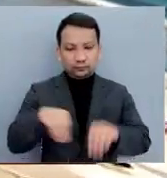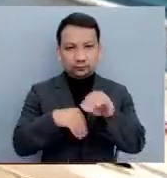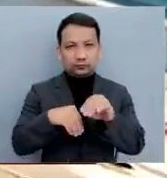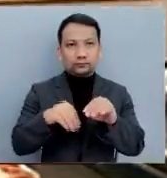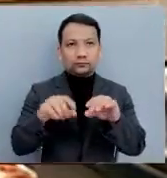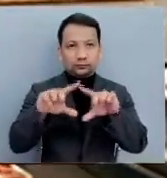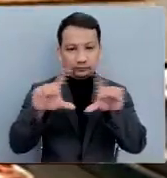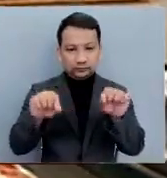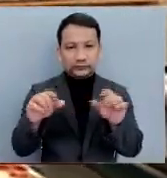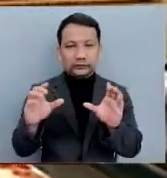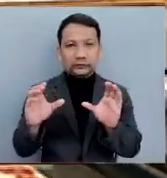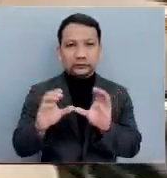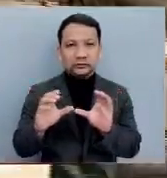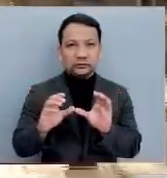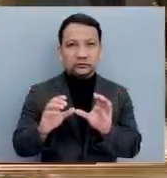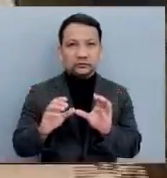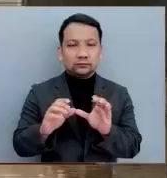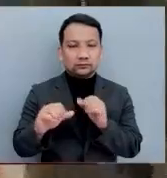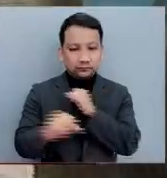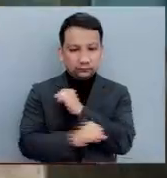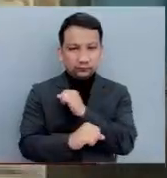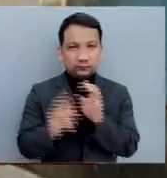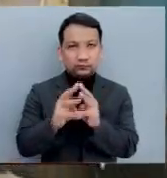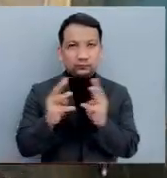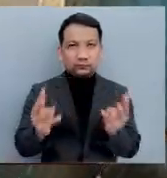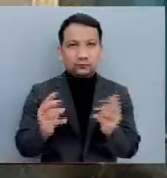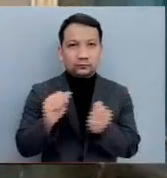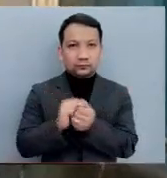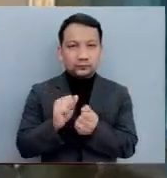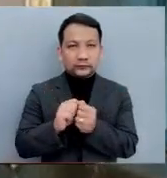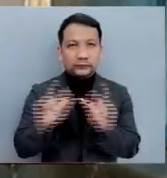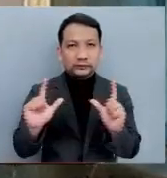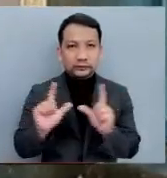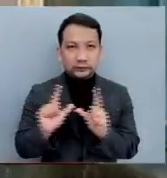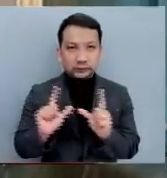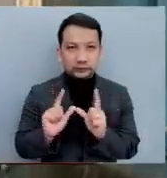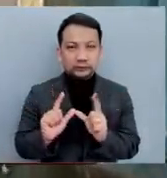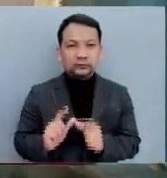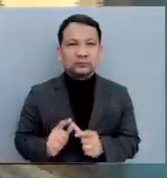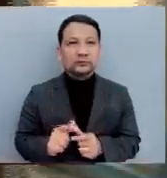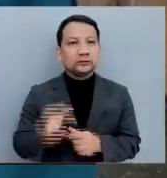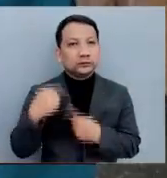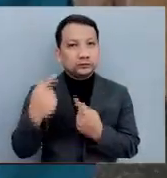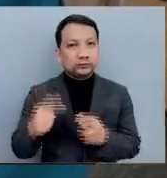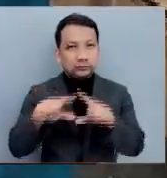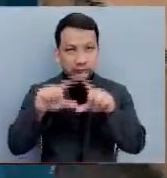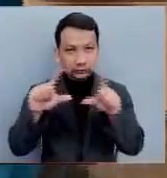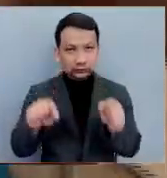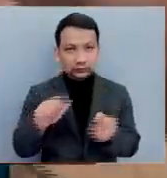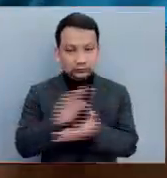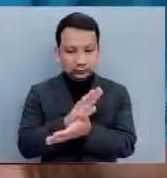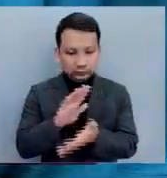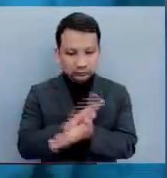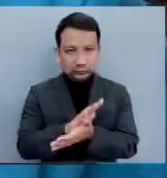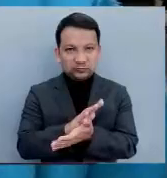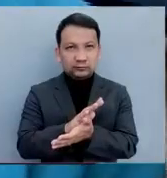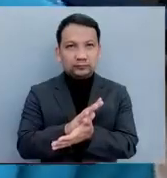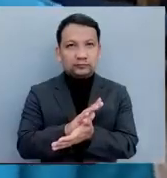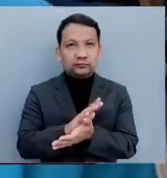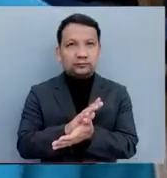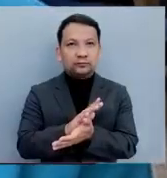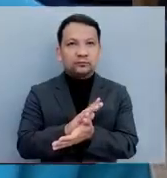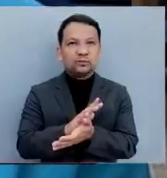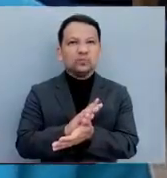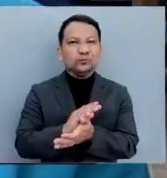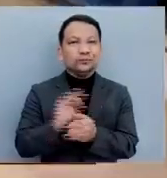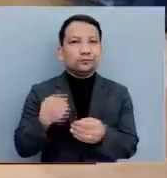driver's license. Nanakaw kasi ang wallet niya kasama ang kanyang lisensya. Pero imbes sa plastic card, papel muna ang natanggap niya. Ang po